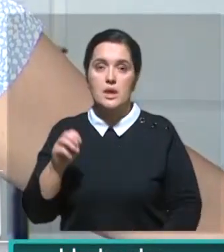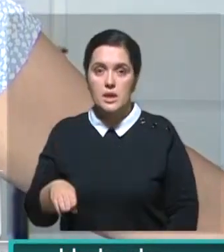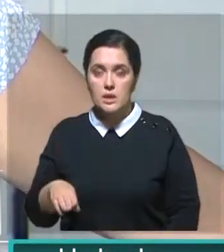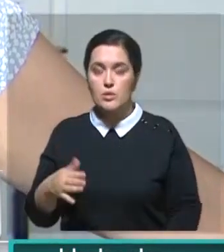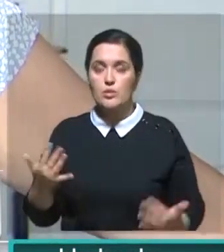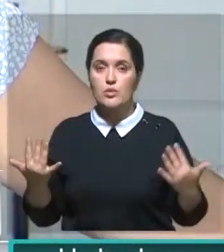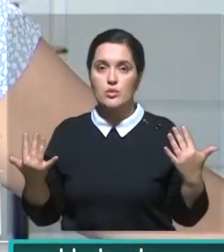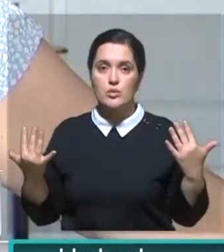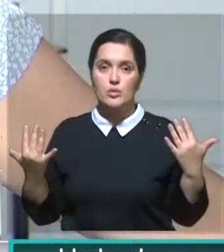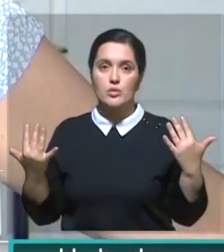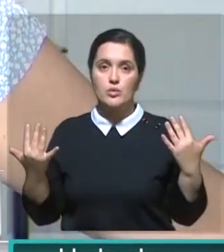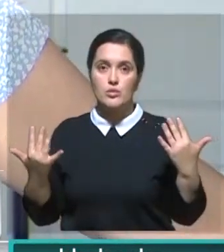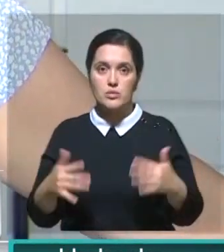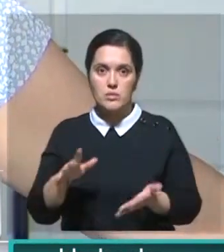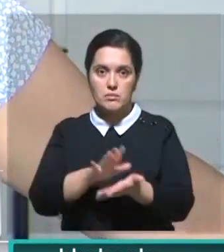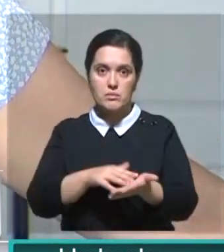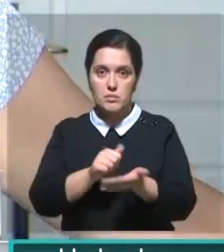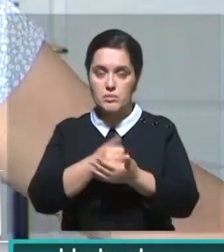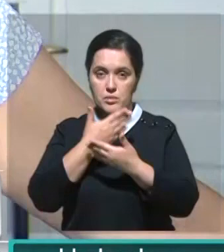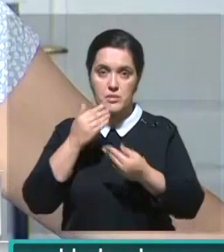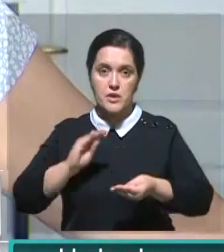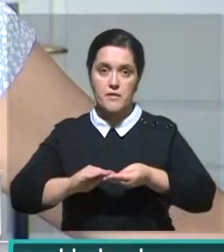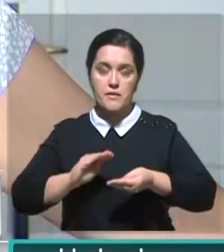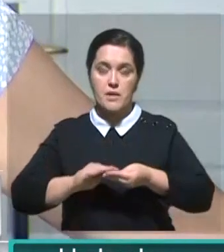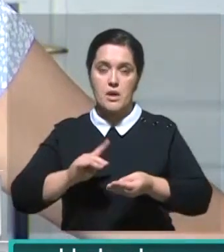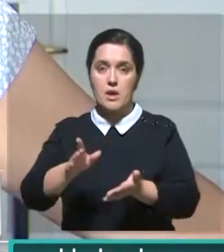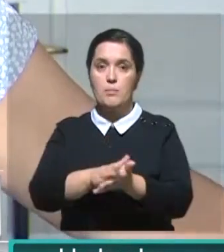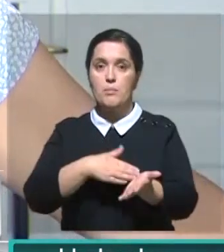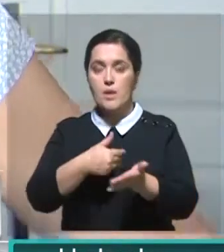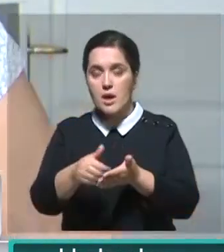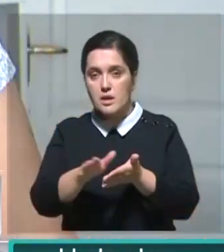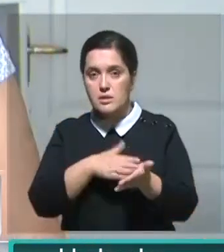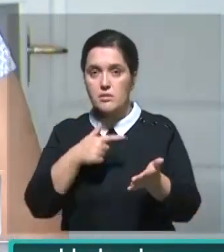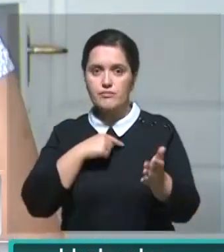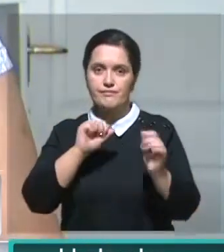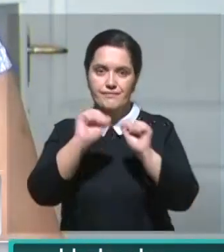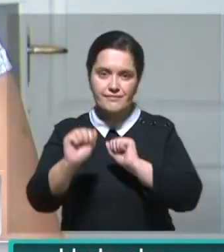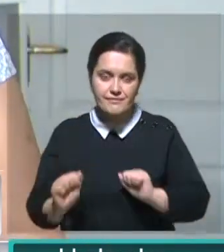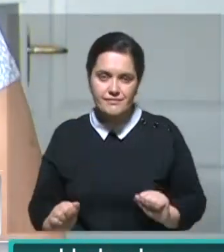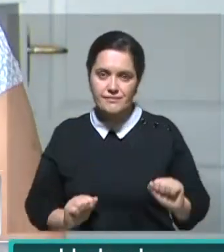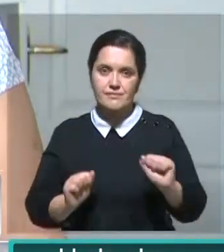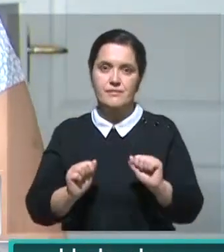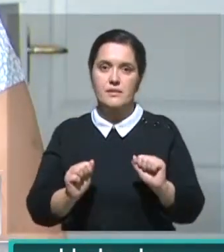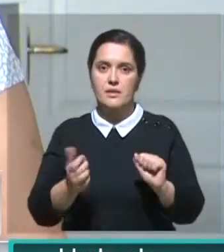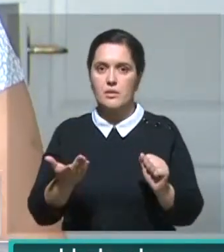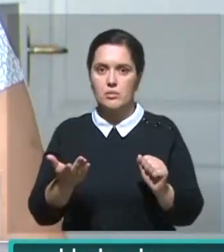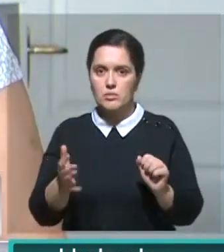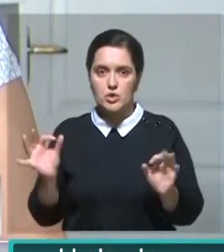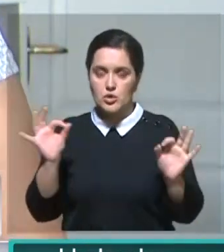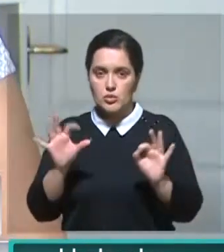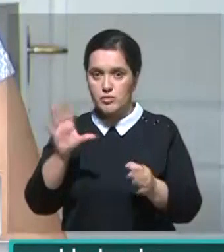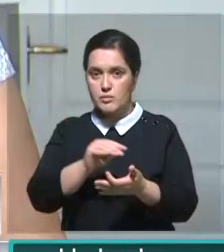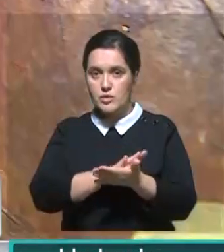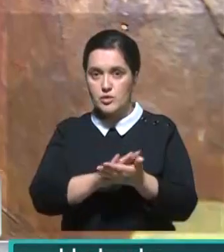уже. Она не портится, главное, вот масло. Я протираю иногда, не жухнет,